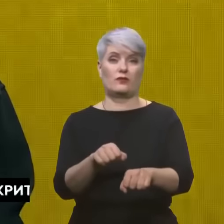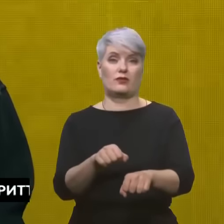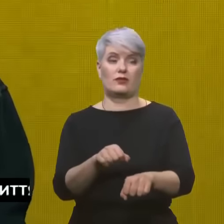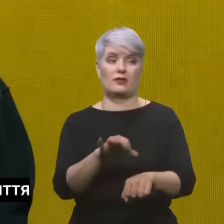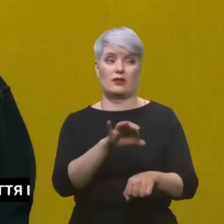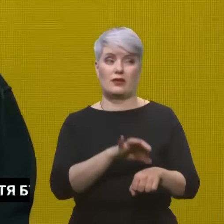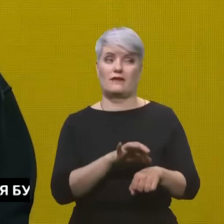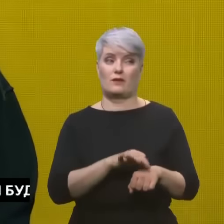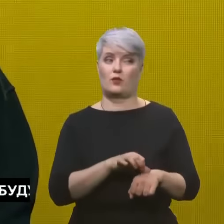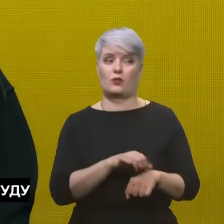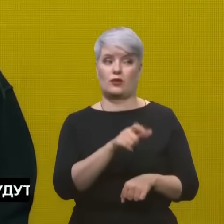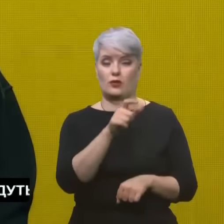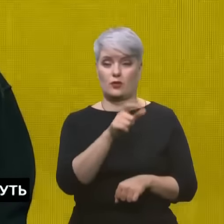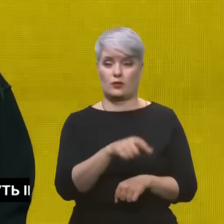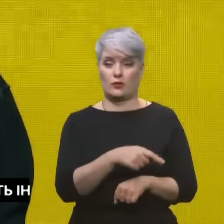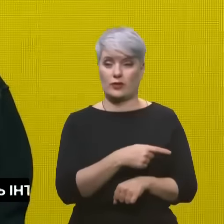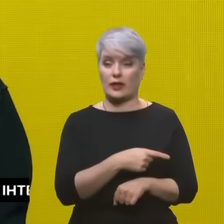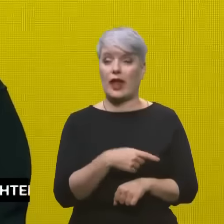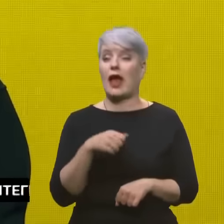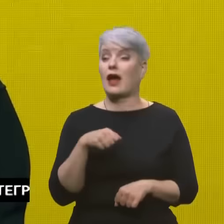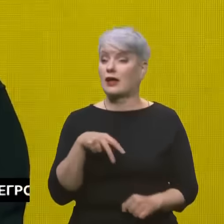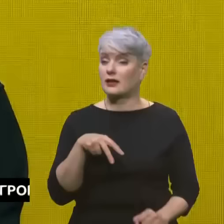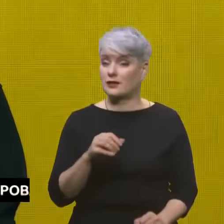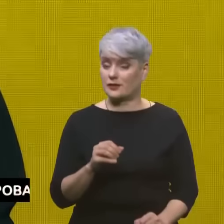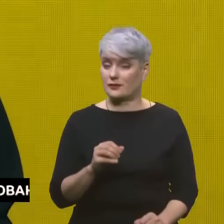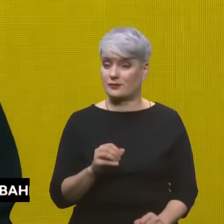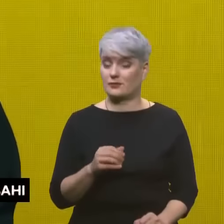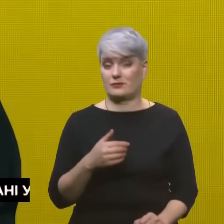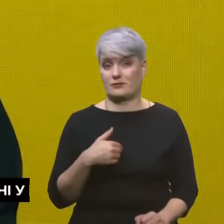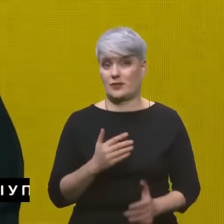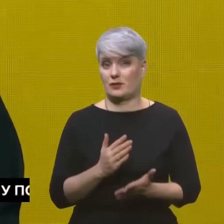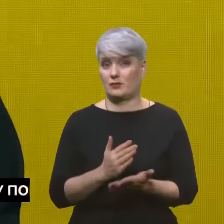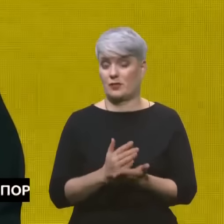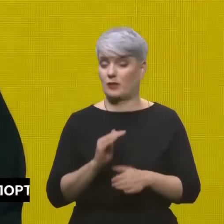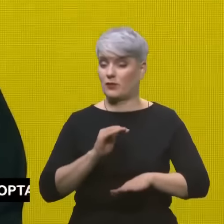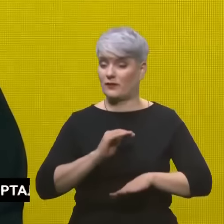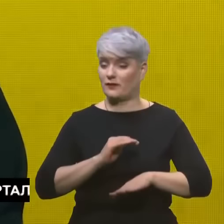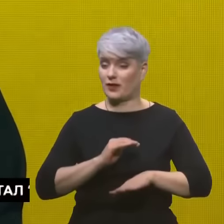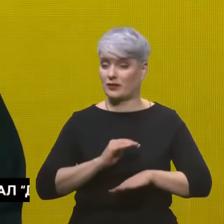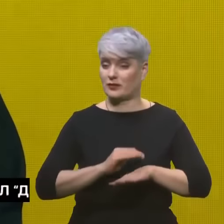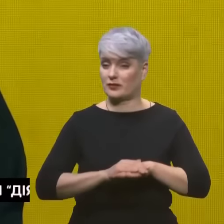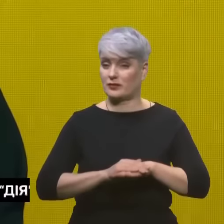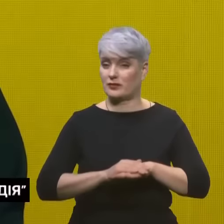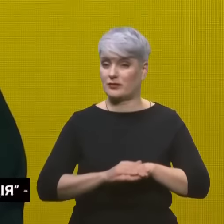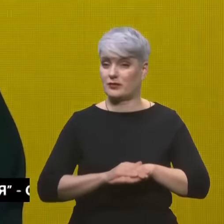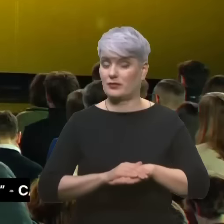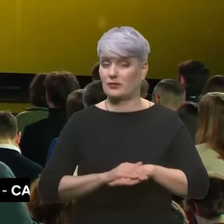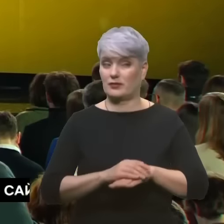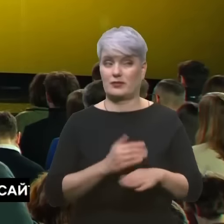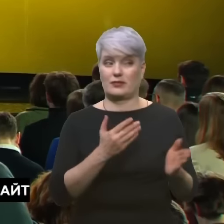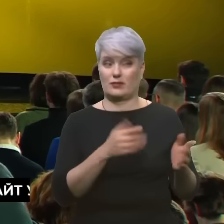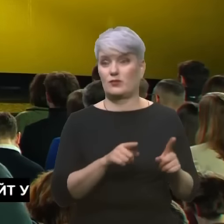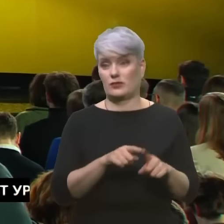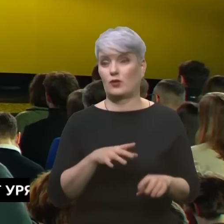хворої людини. Але тим не менш, ми маємо з вами факт. То також були